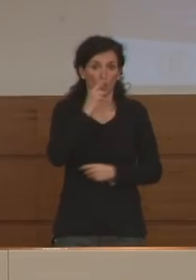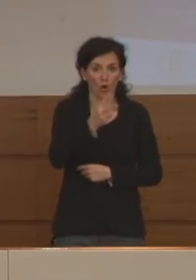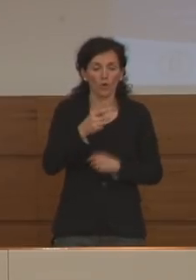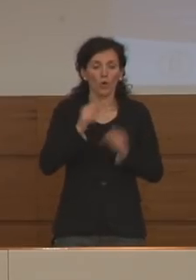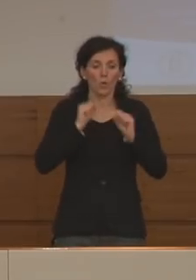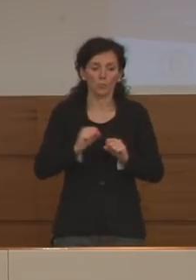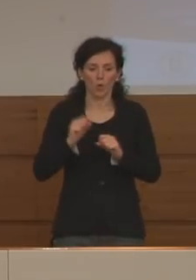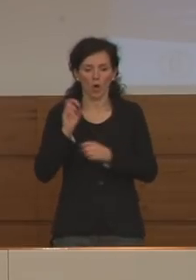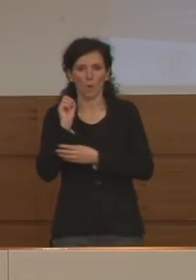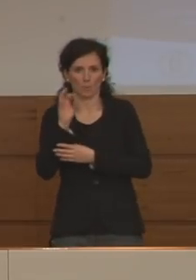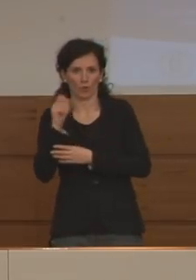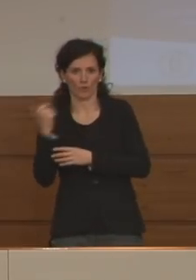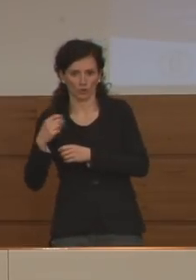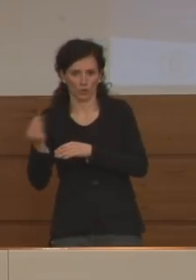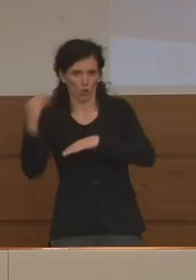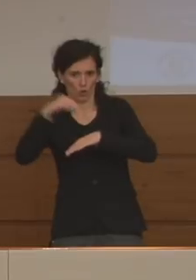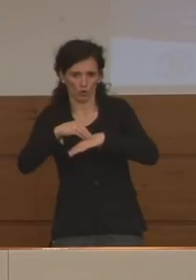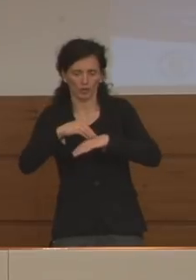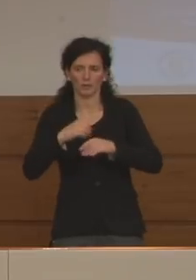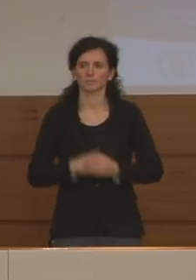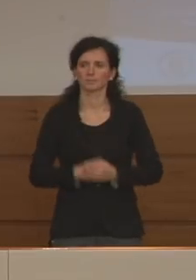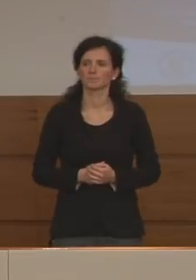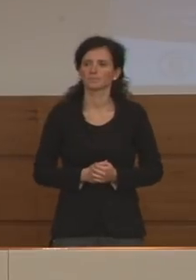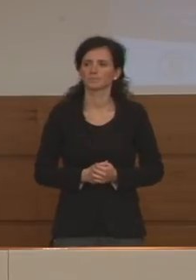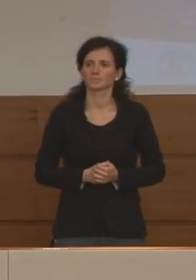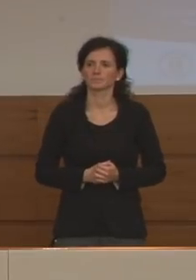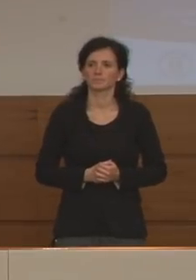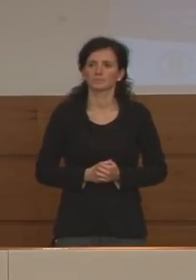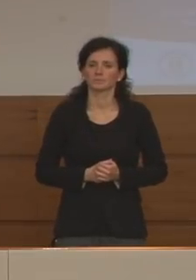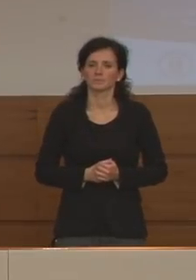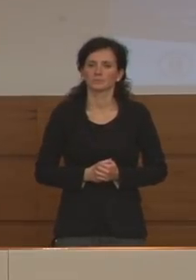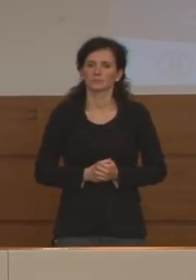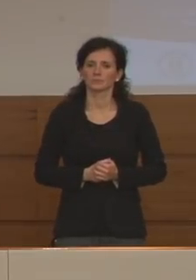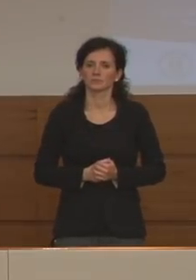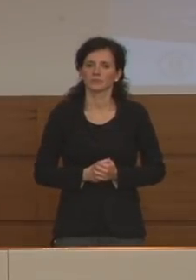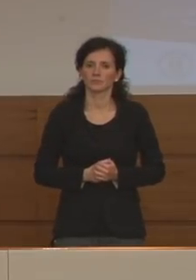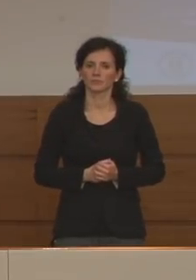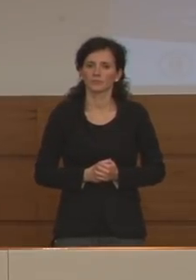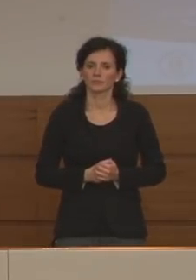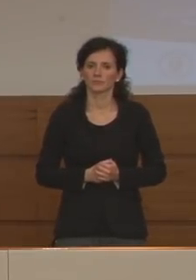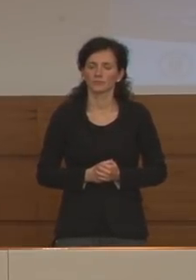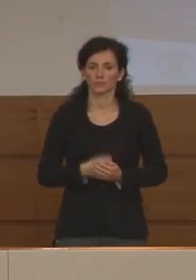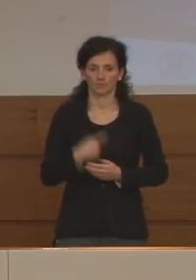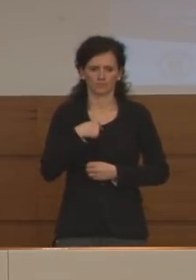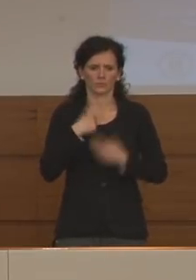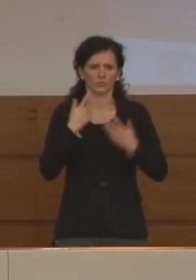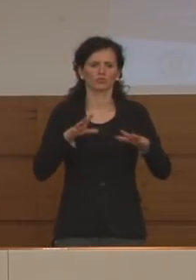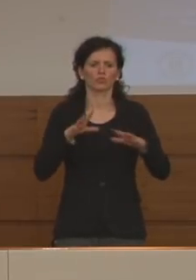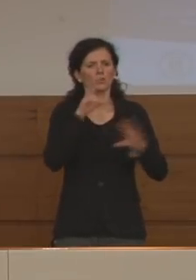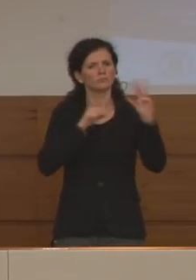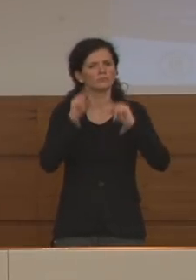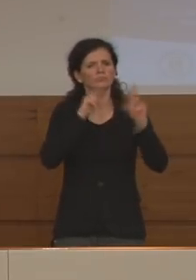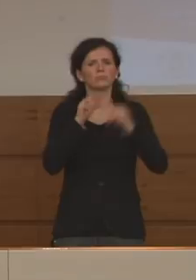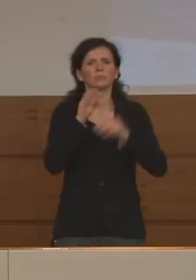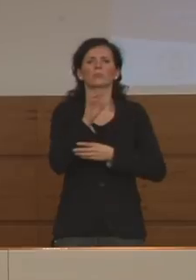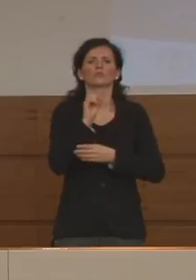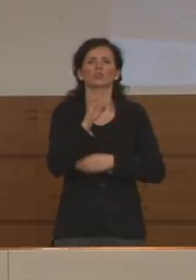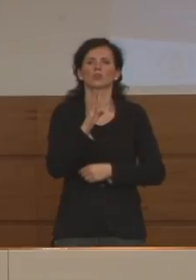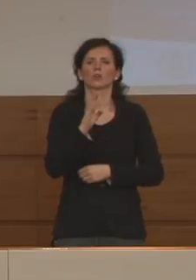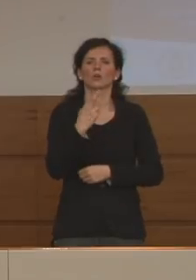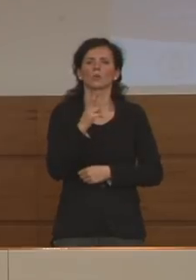integra allora sul primo dato io ho parlato anche col professore brusaferro è